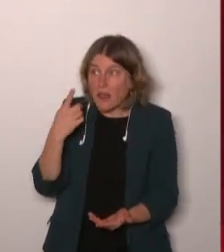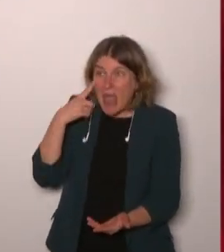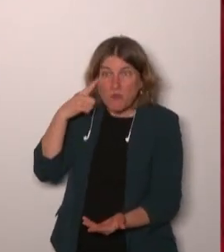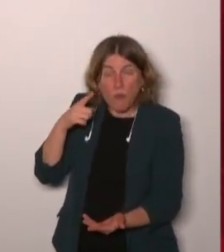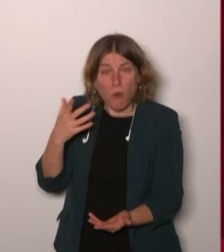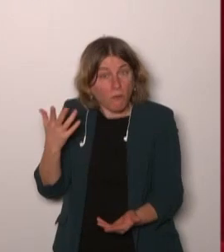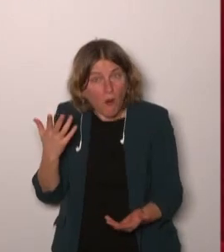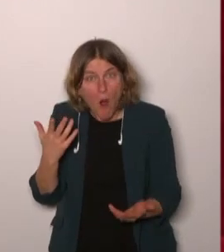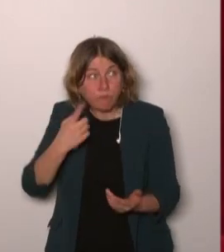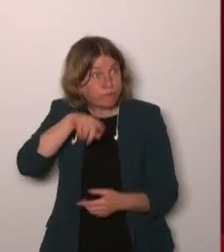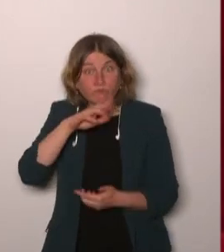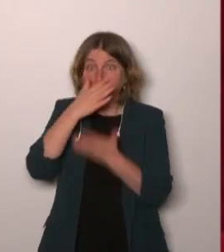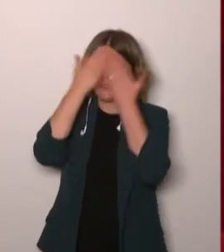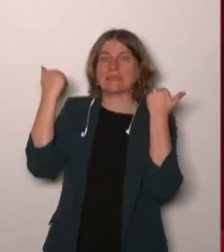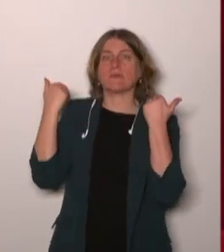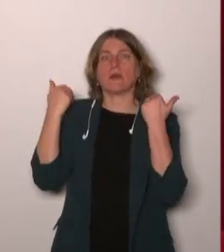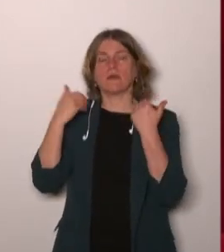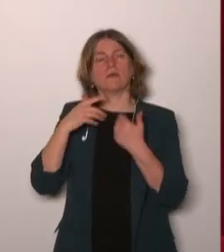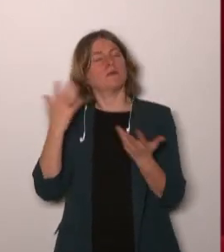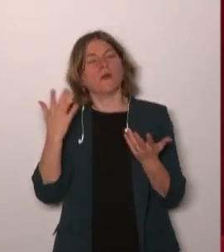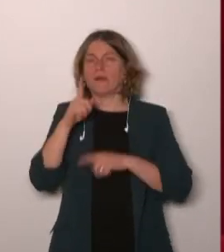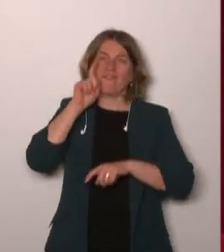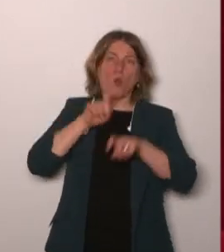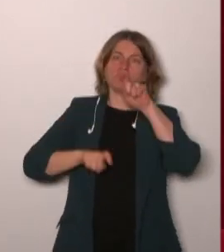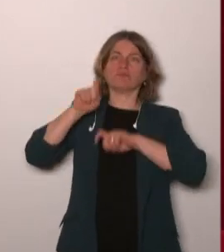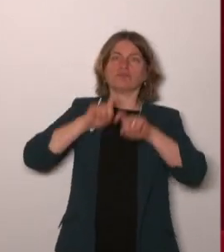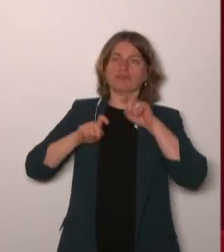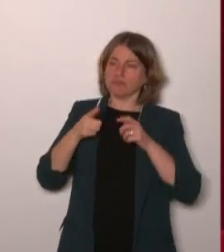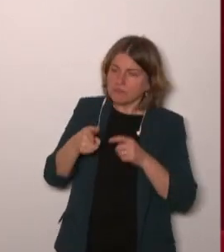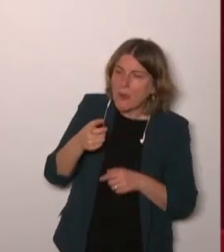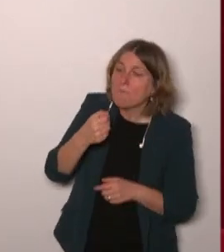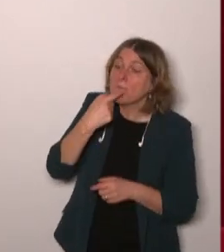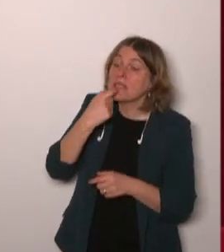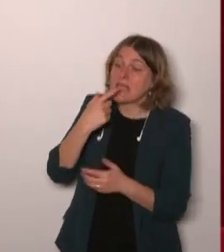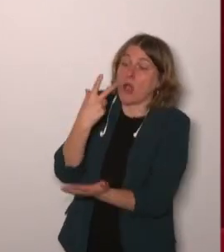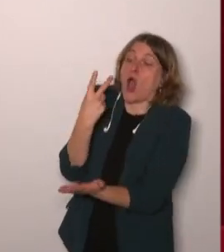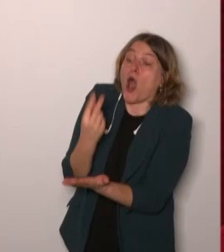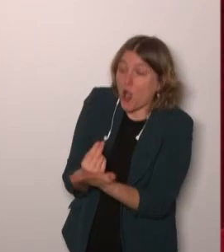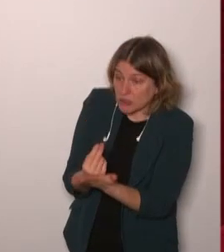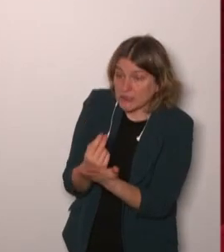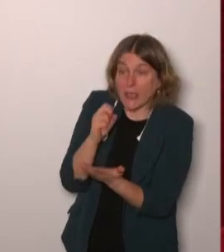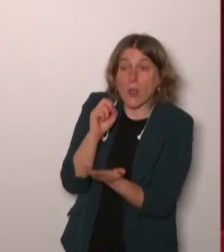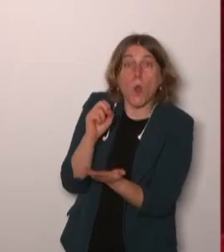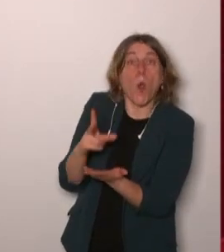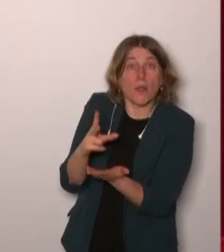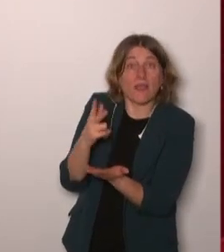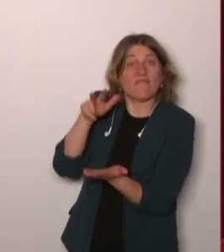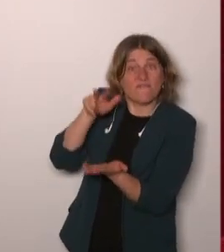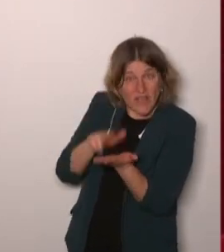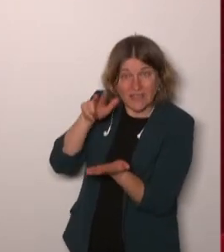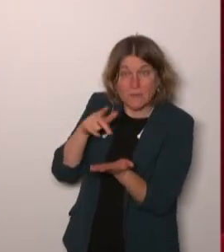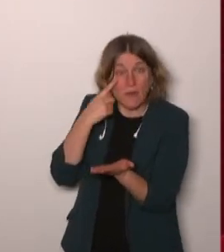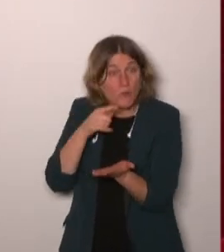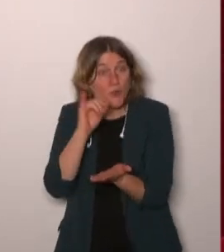revient si on revient à de quoi avons-nous besoin puisque ce médicament est enregistré pour savoir à quelle malade il est